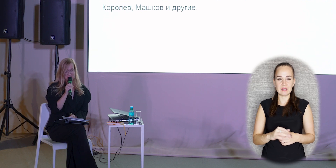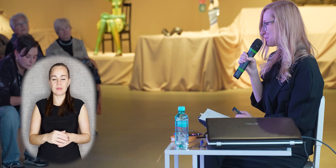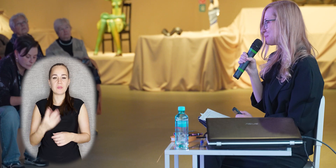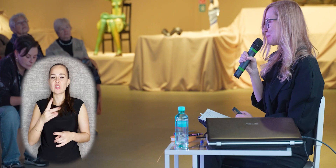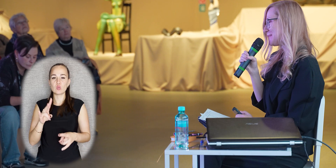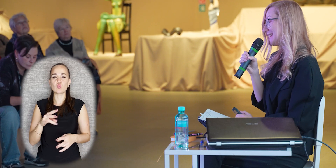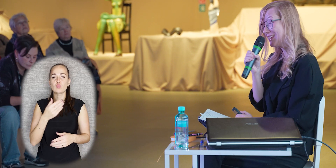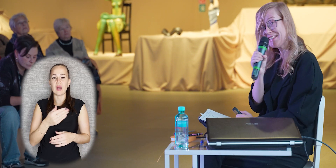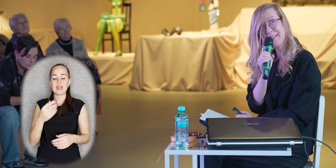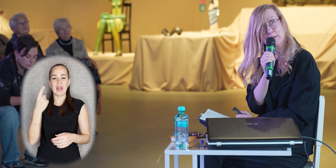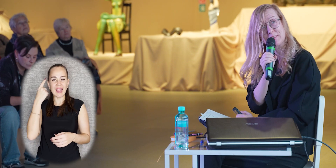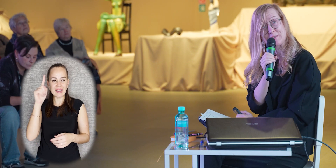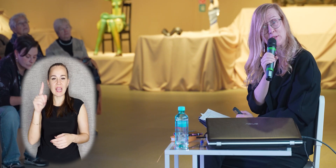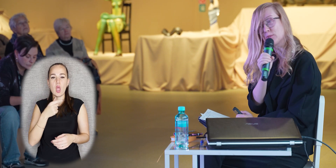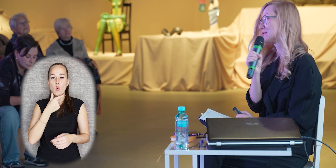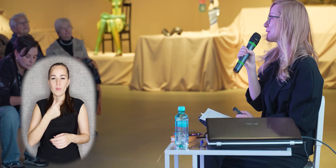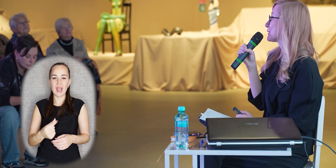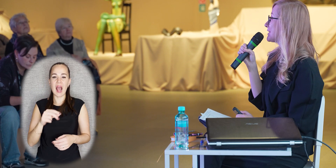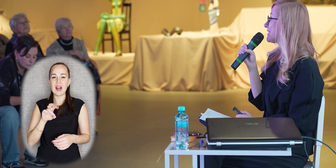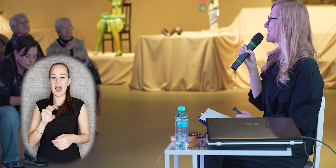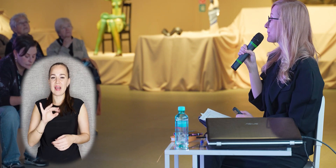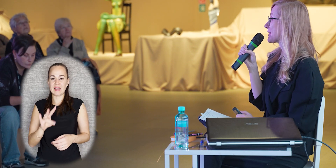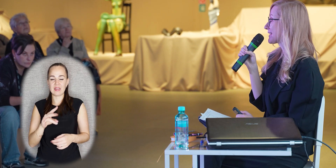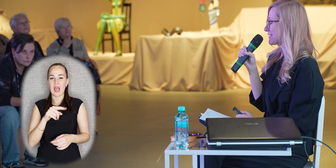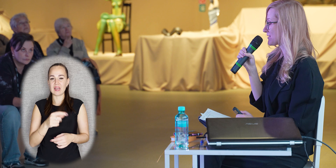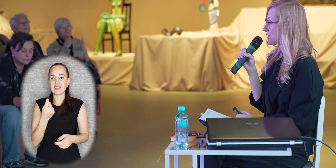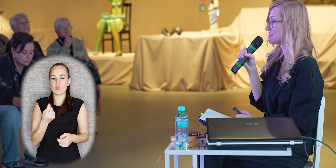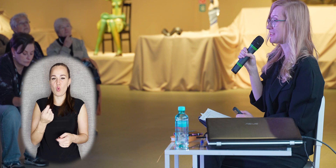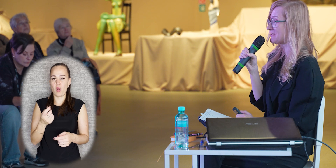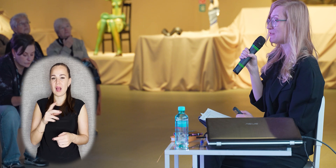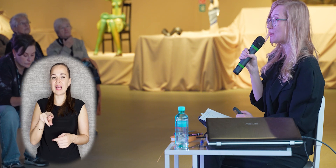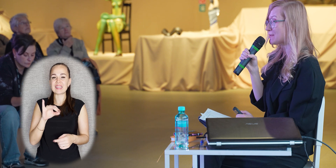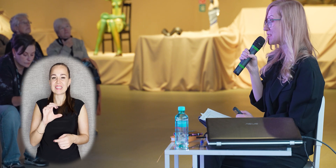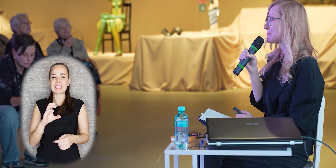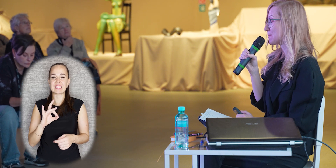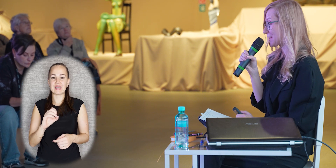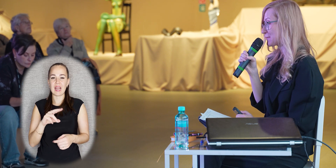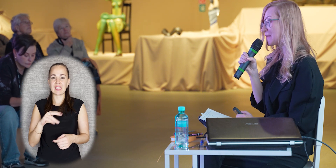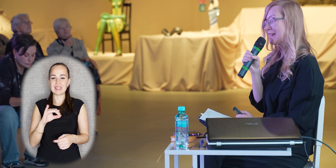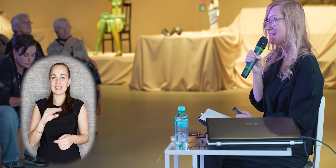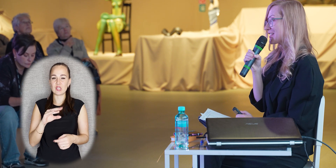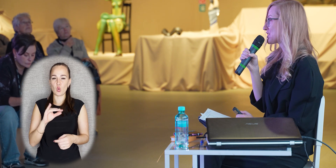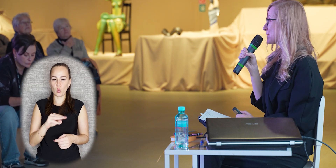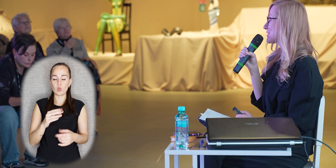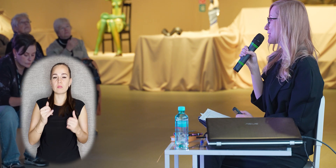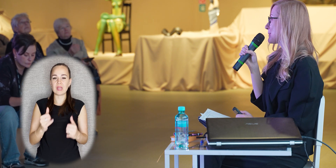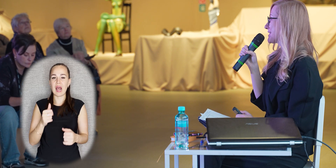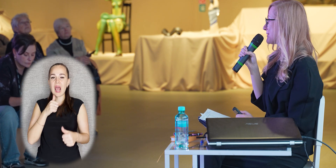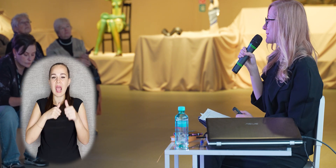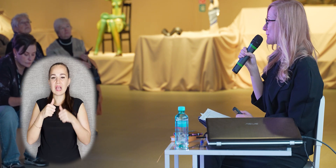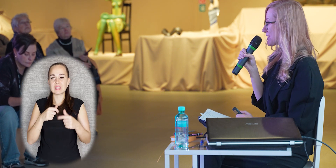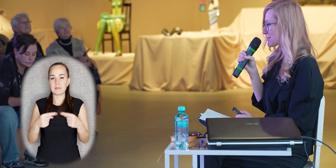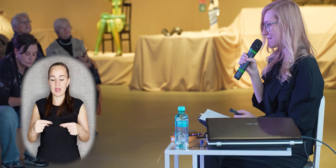Ленина и используют ее для совершенно невообразимых экспериментов. Какие же это были